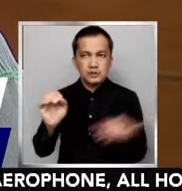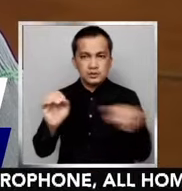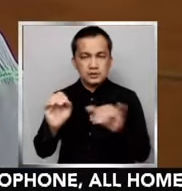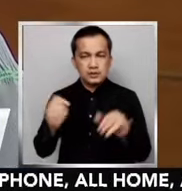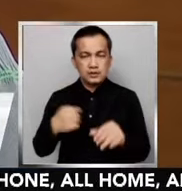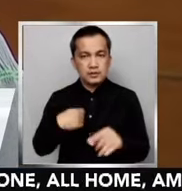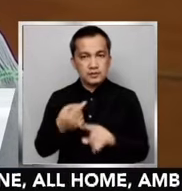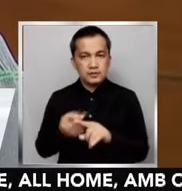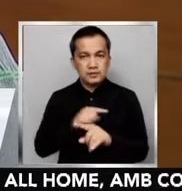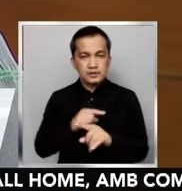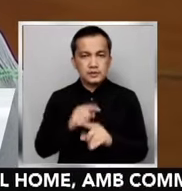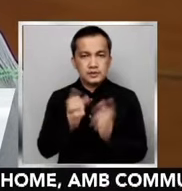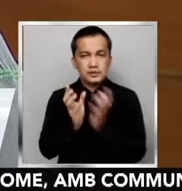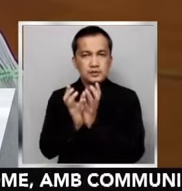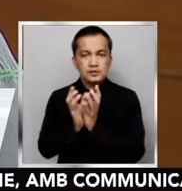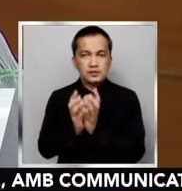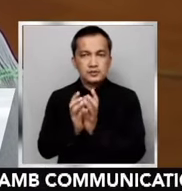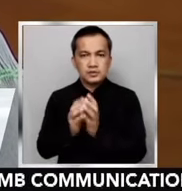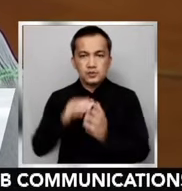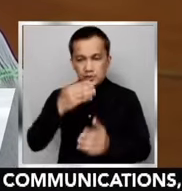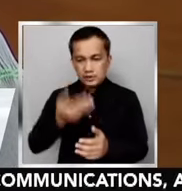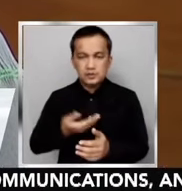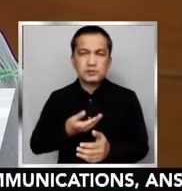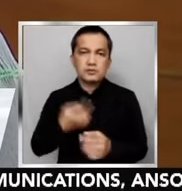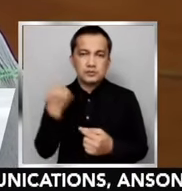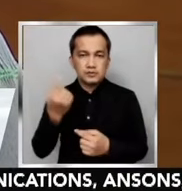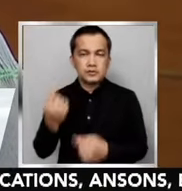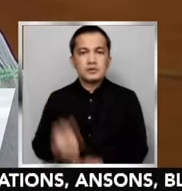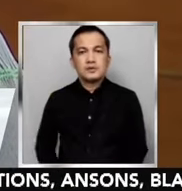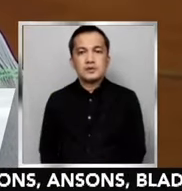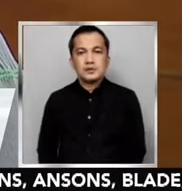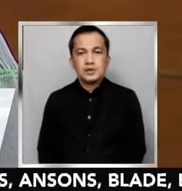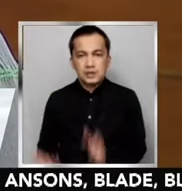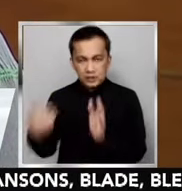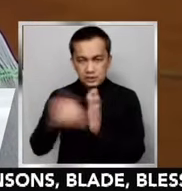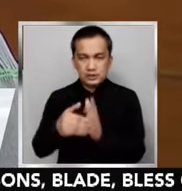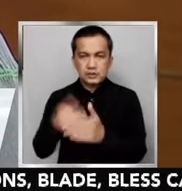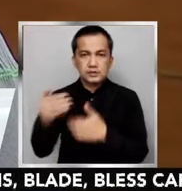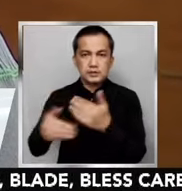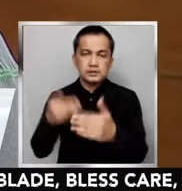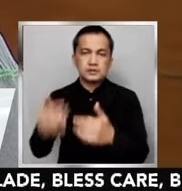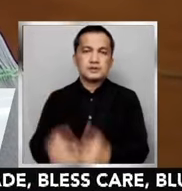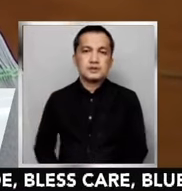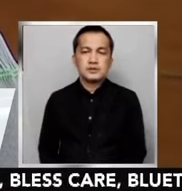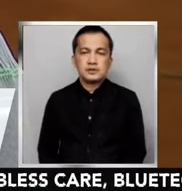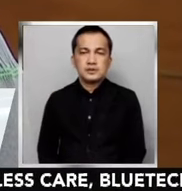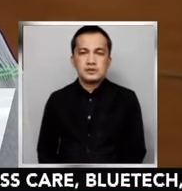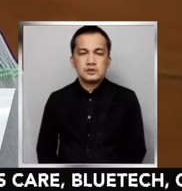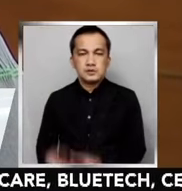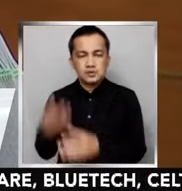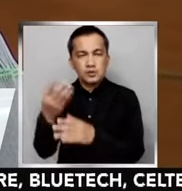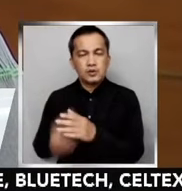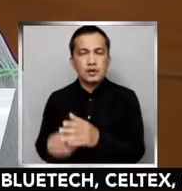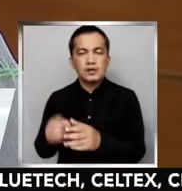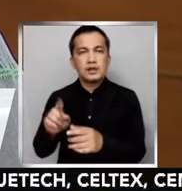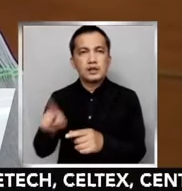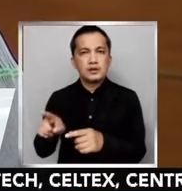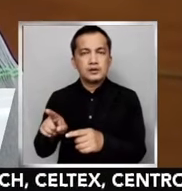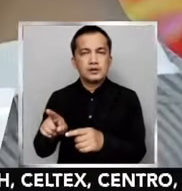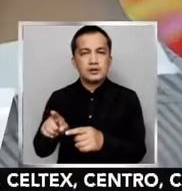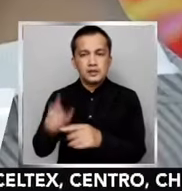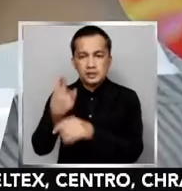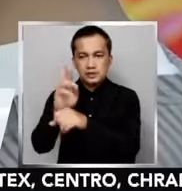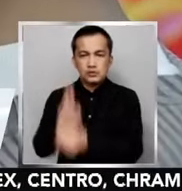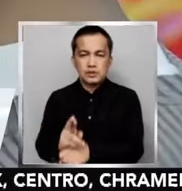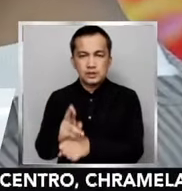akong community winelcome lang din ako repeat the process lang doon ang nawawala lang is yyung mga rituals paddle